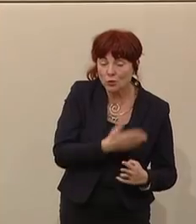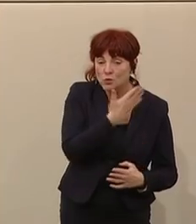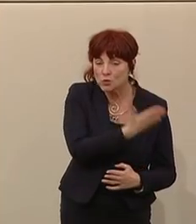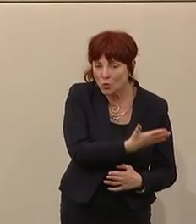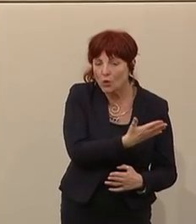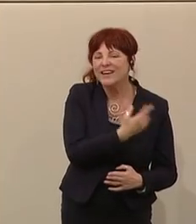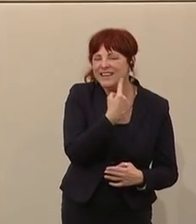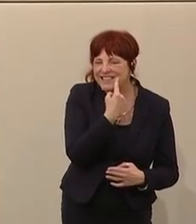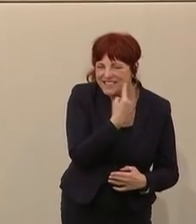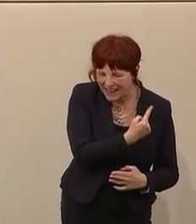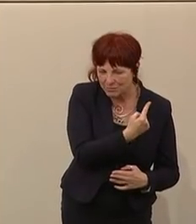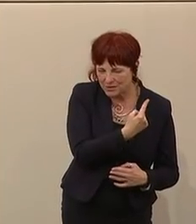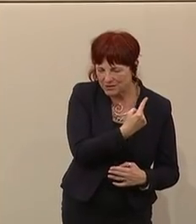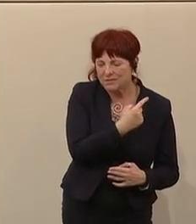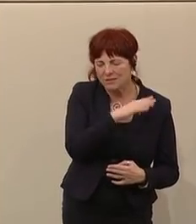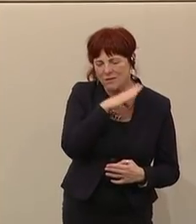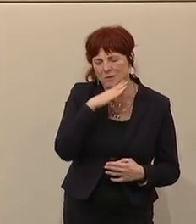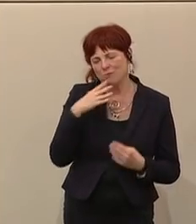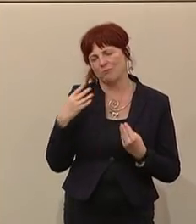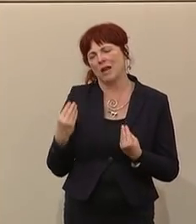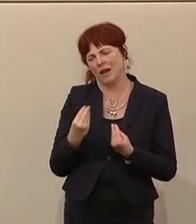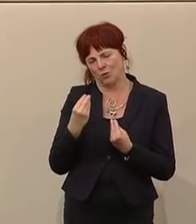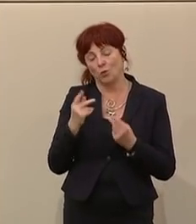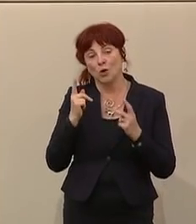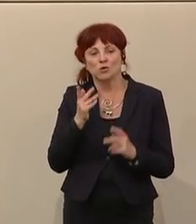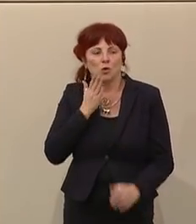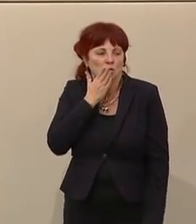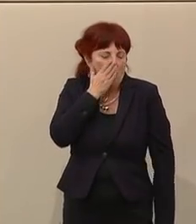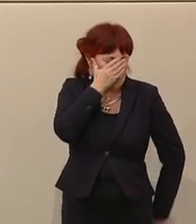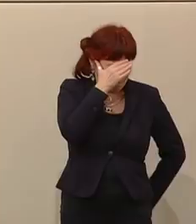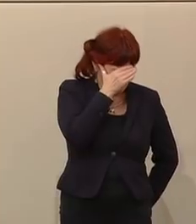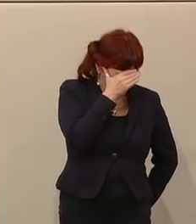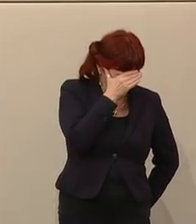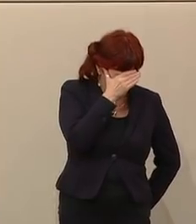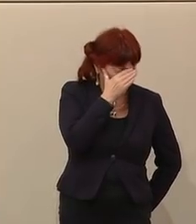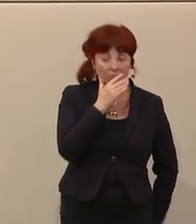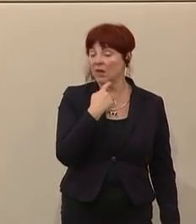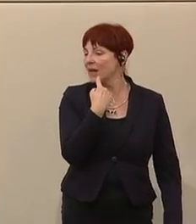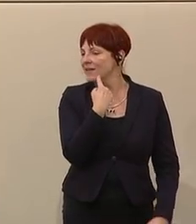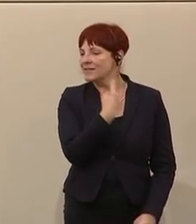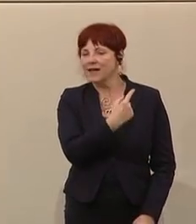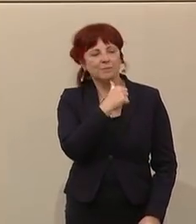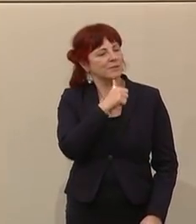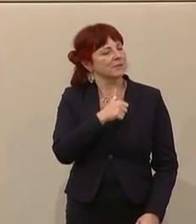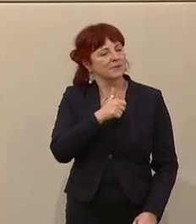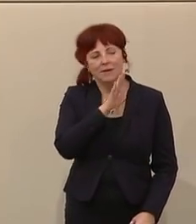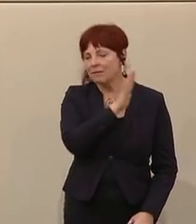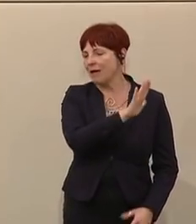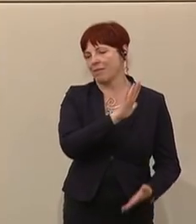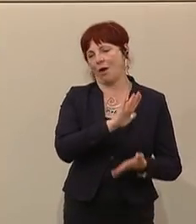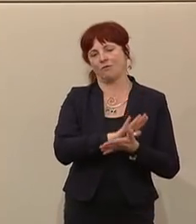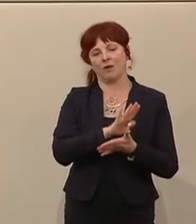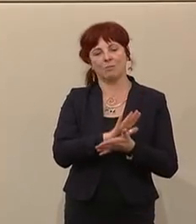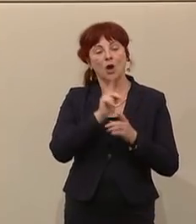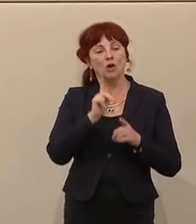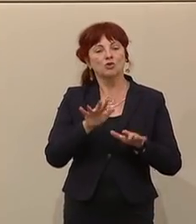Grund, sich meines Erachtens zu genieren. Sie sind nicht bestimmt dazu, hier